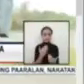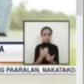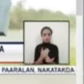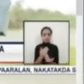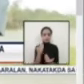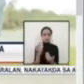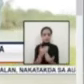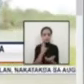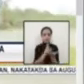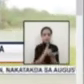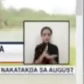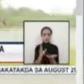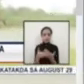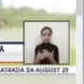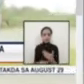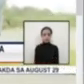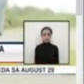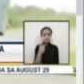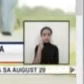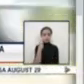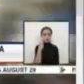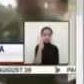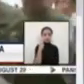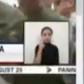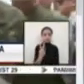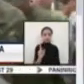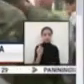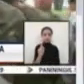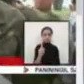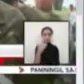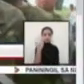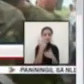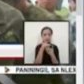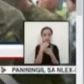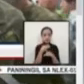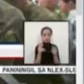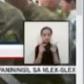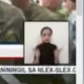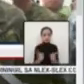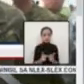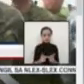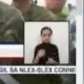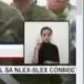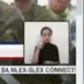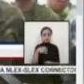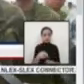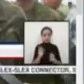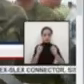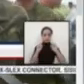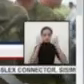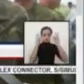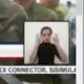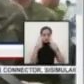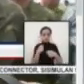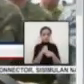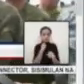sites matapos makita ang operational limitation ng lugar. Kailangan mapabilis namin ang paggawa nitong